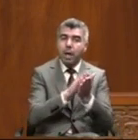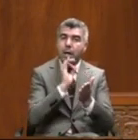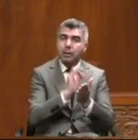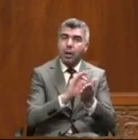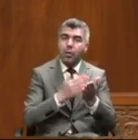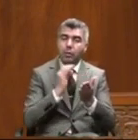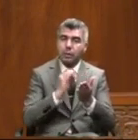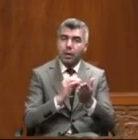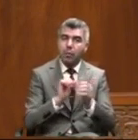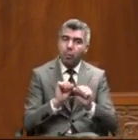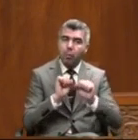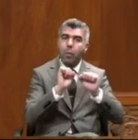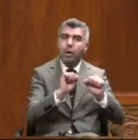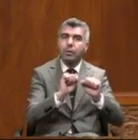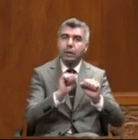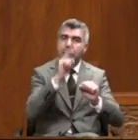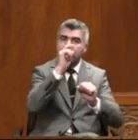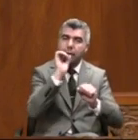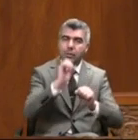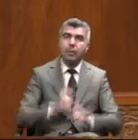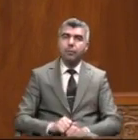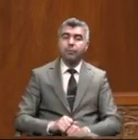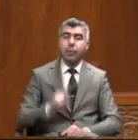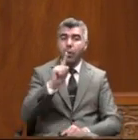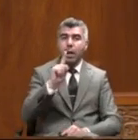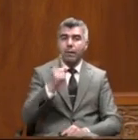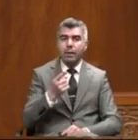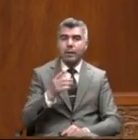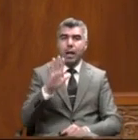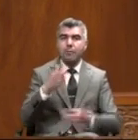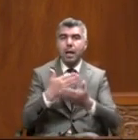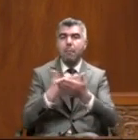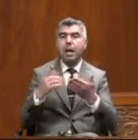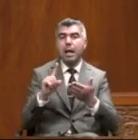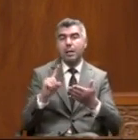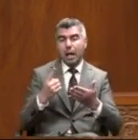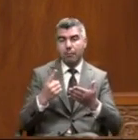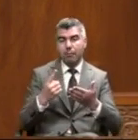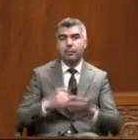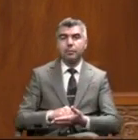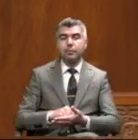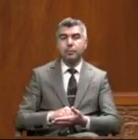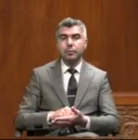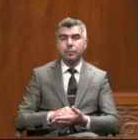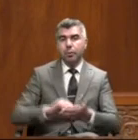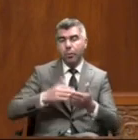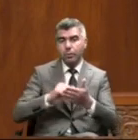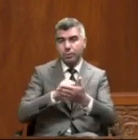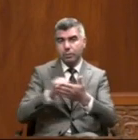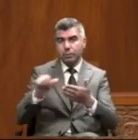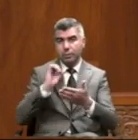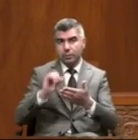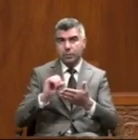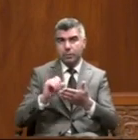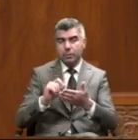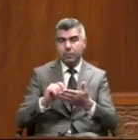مكنتنا من مواجهات هذه الامور واحد فاصله خمسه المليار تاع الدرهم لتغطيه النفقات